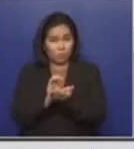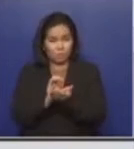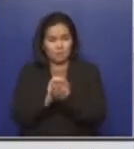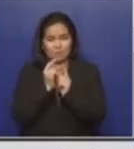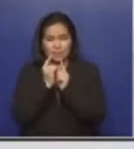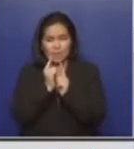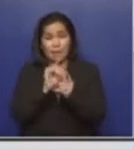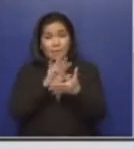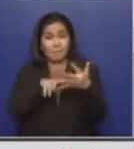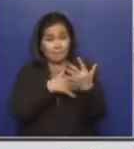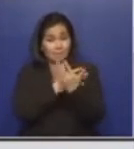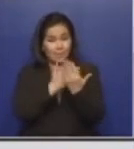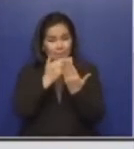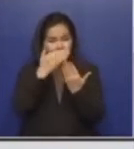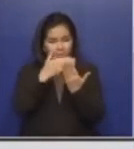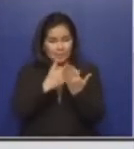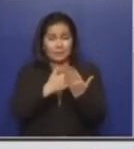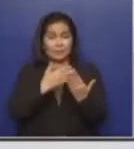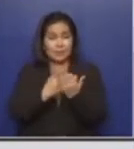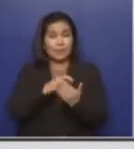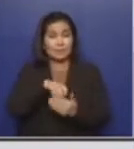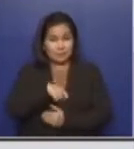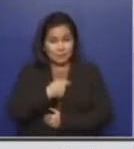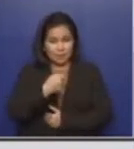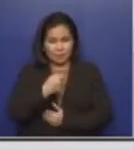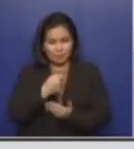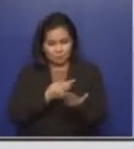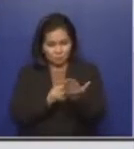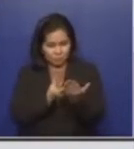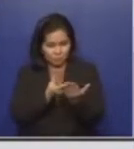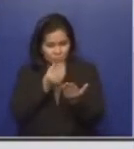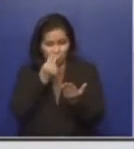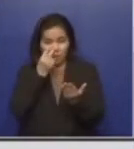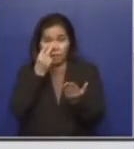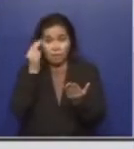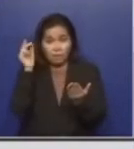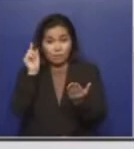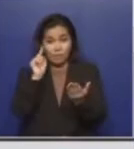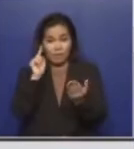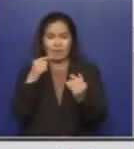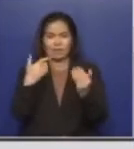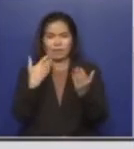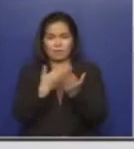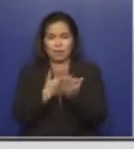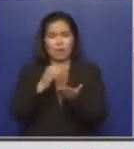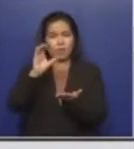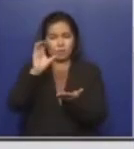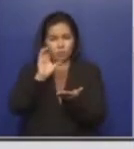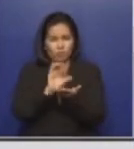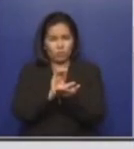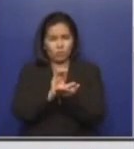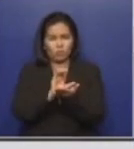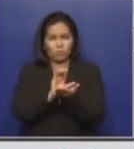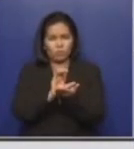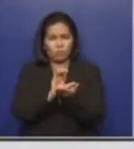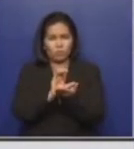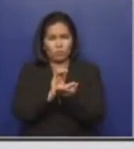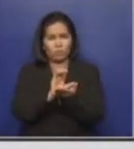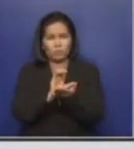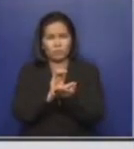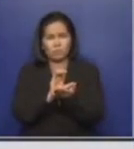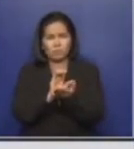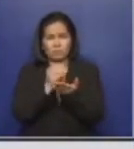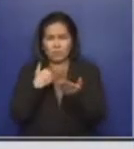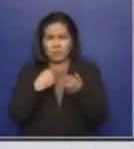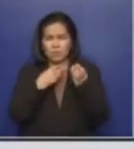มาเพื่อแสดงให้เห็นว่างบประมาณฉบับนี้ออกมาในสอง